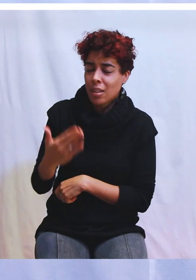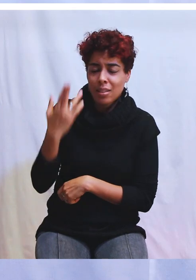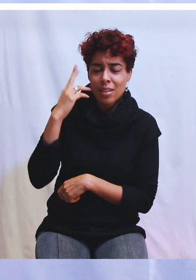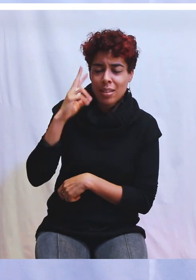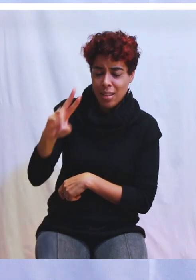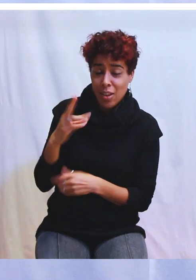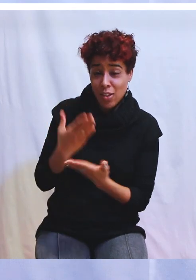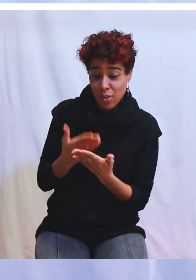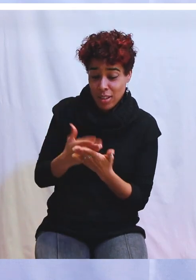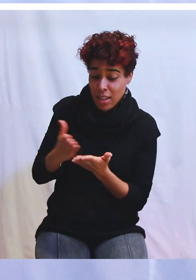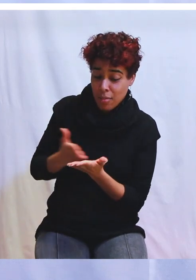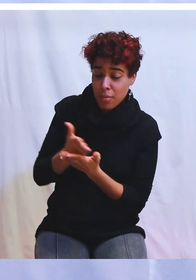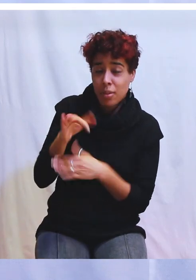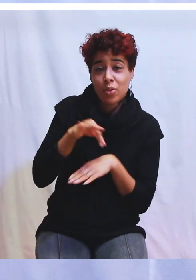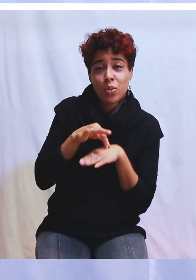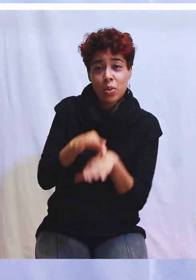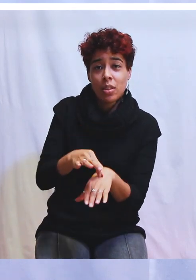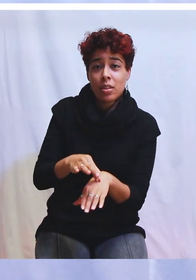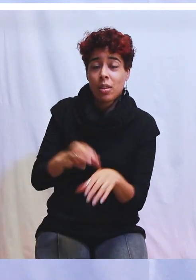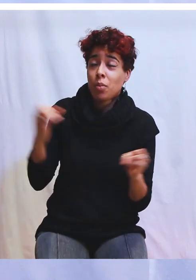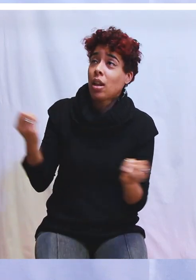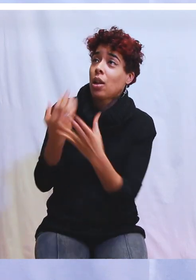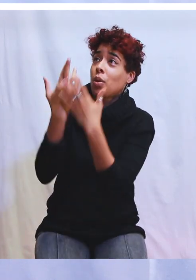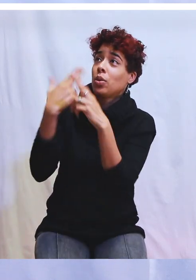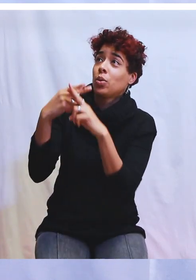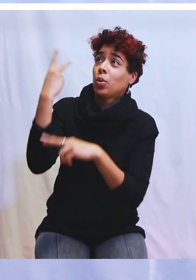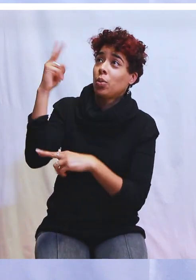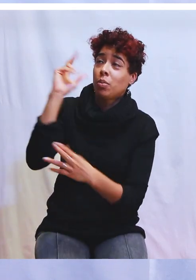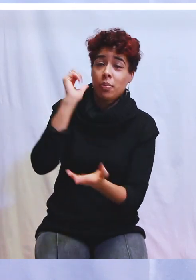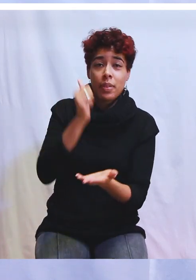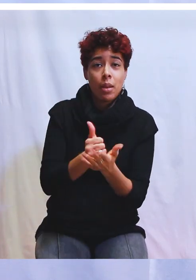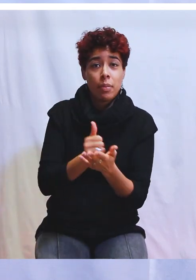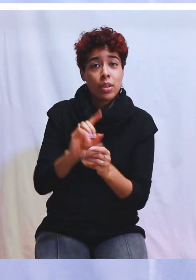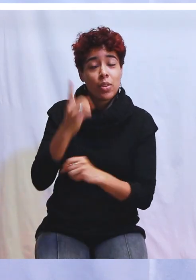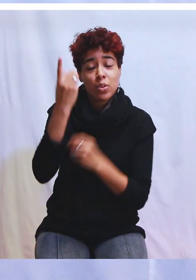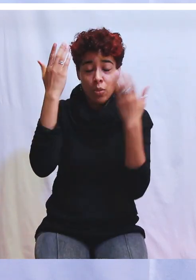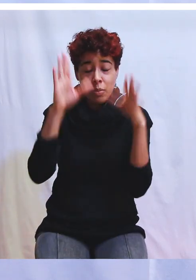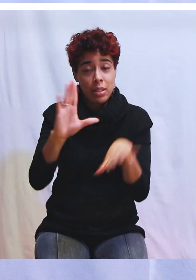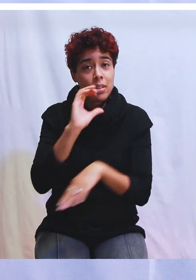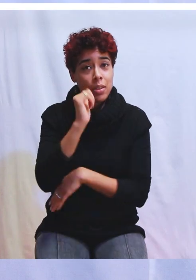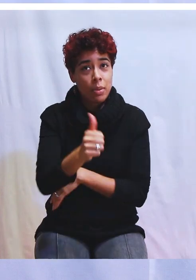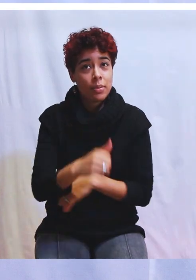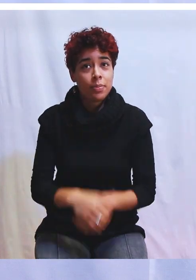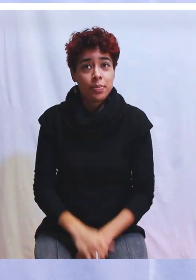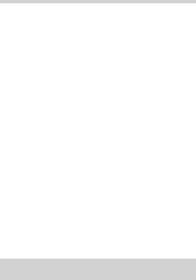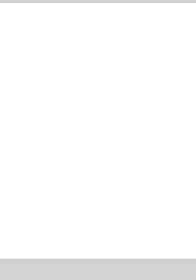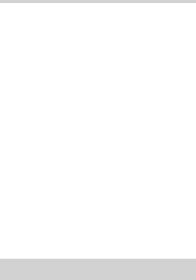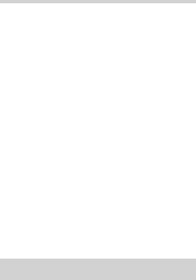conduire dans ce chemin pour la gloire de ton nom. Amen. Que Dieu vous bénisse. On se retrouve demain.